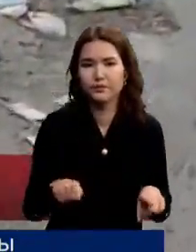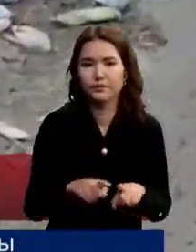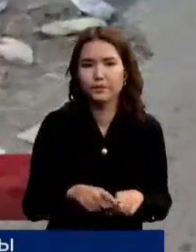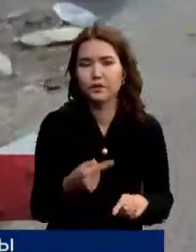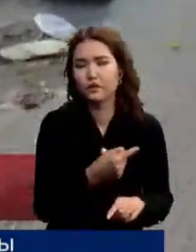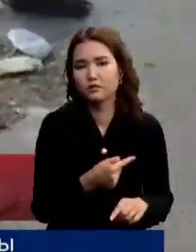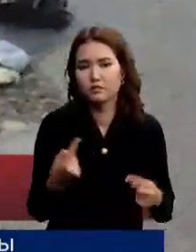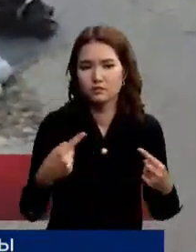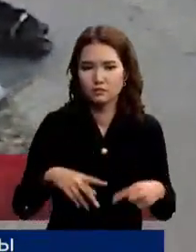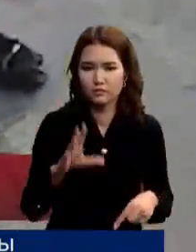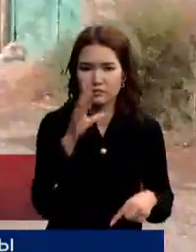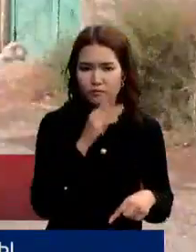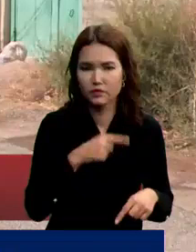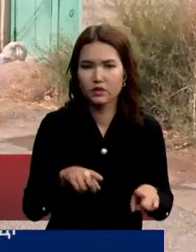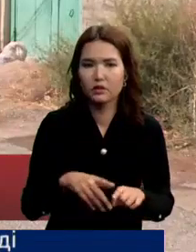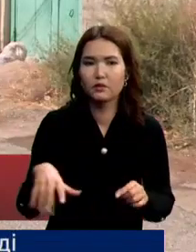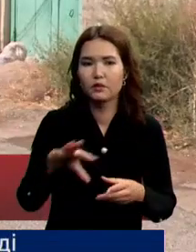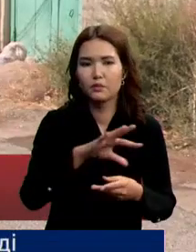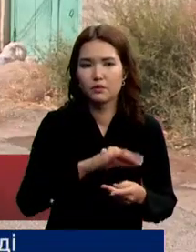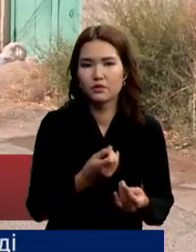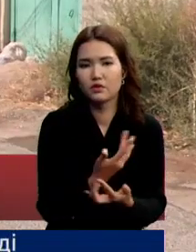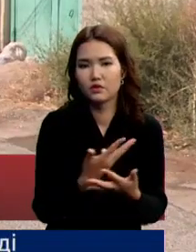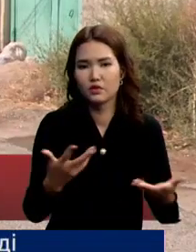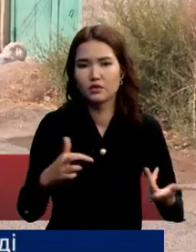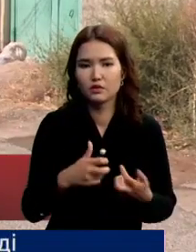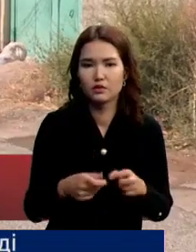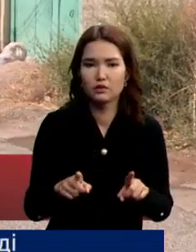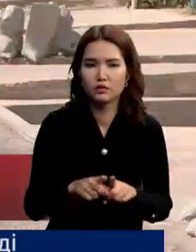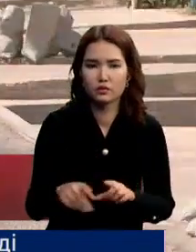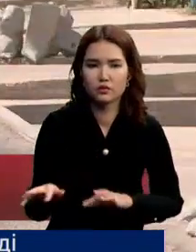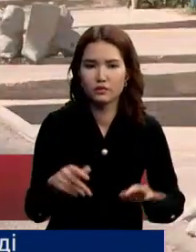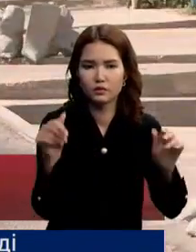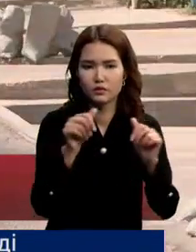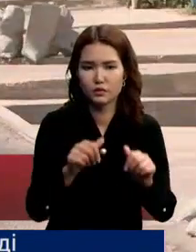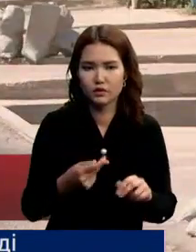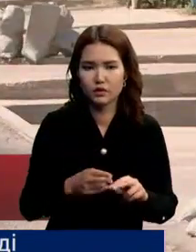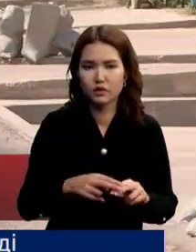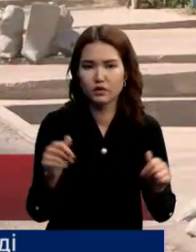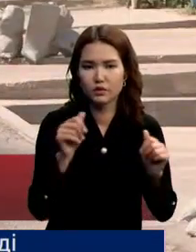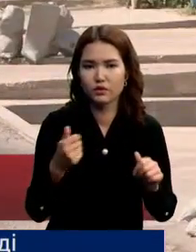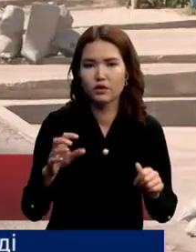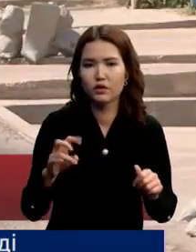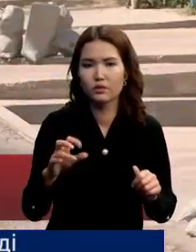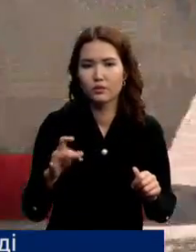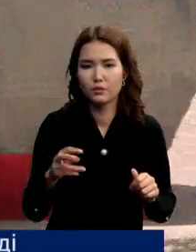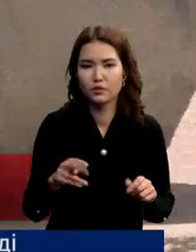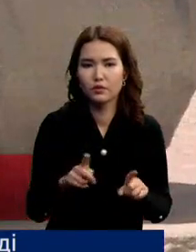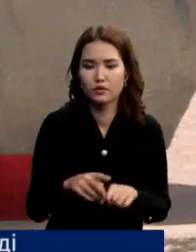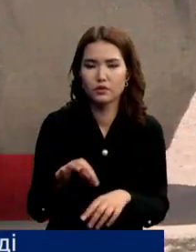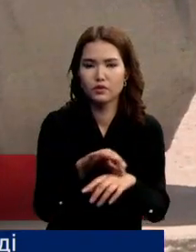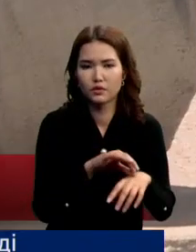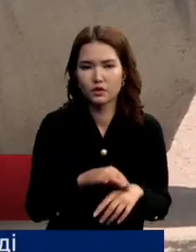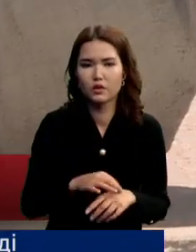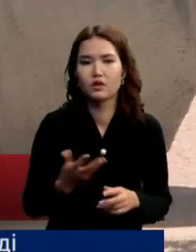на благоустройство. При этом вывоз отходов за жителями договором не предусмотрен. Вот тут-то и выяснилось, что опустошать мусорные баки,